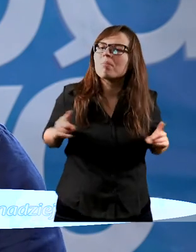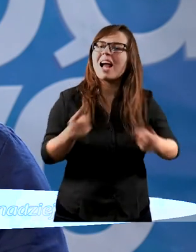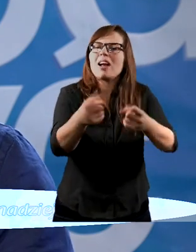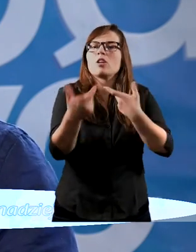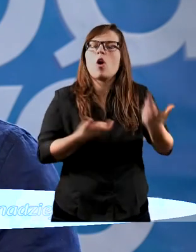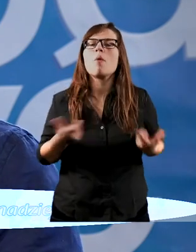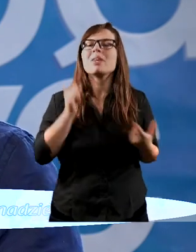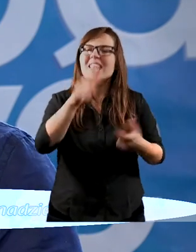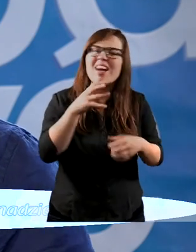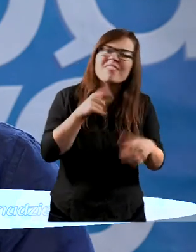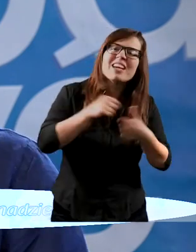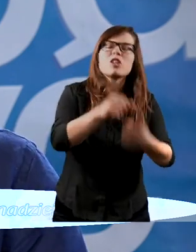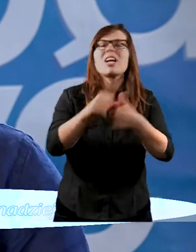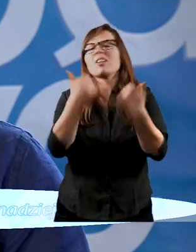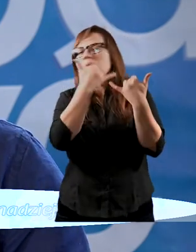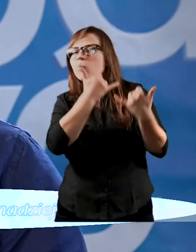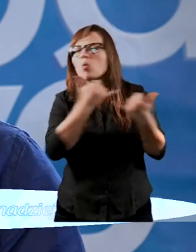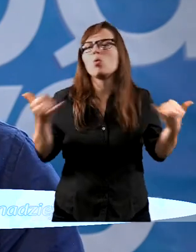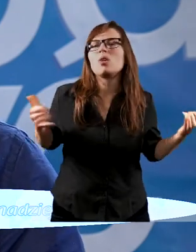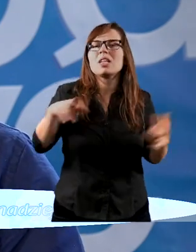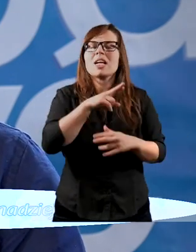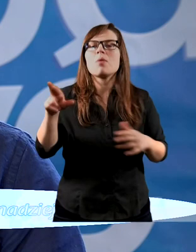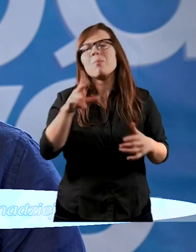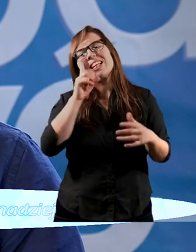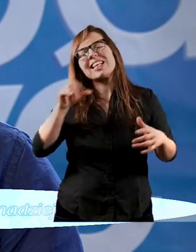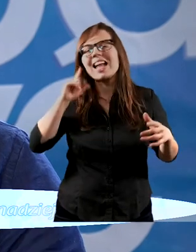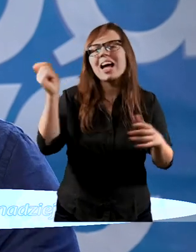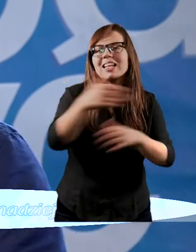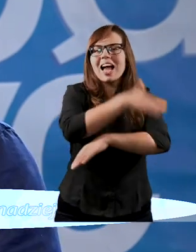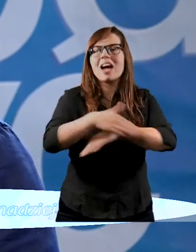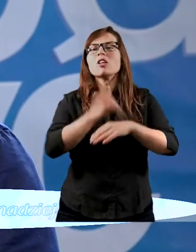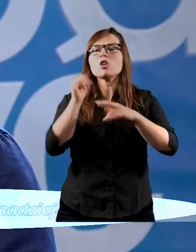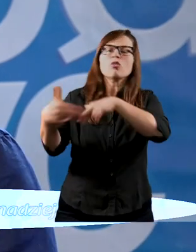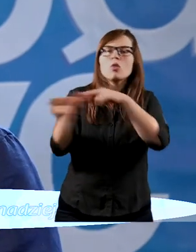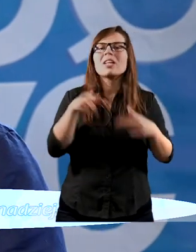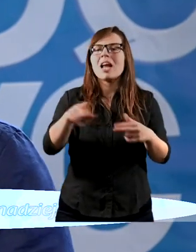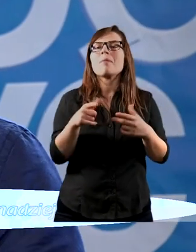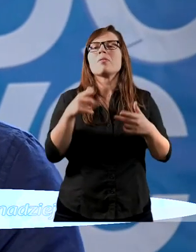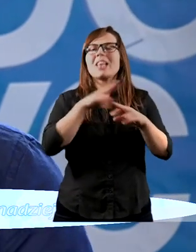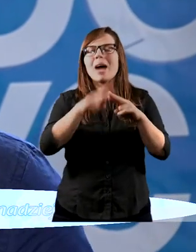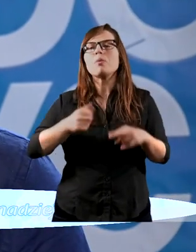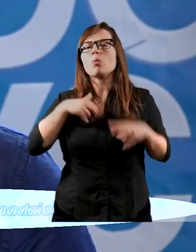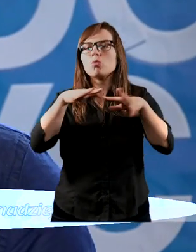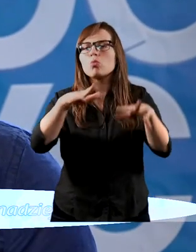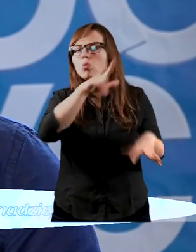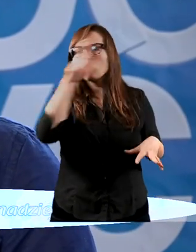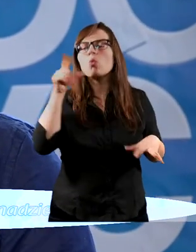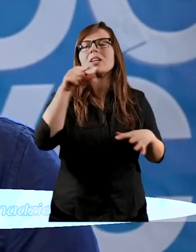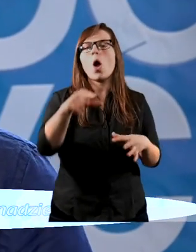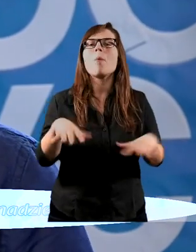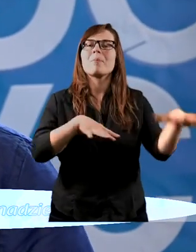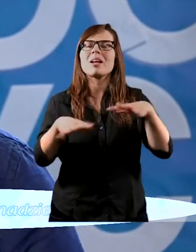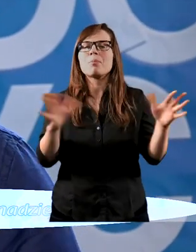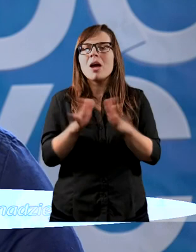dowiemy się, kiedy będą wycieczki jakichś turystów z zagranicy i zrobimy w takim terminie, żeby dużo osób było w tej